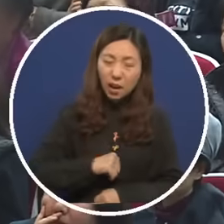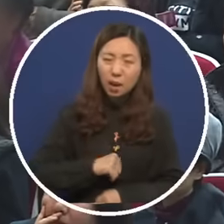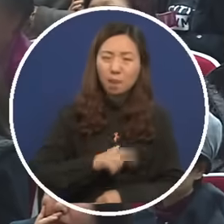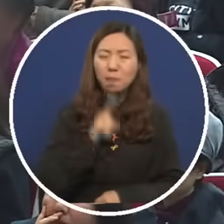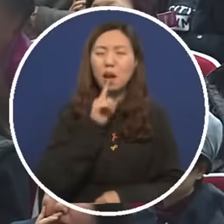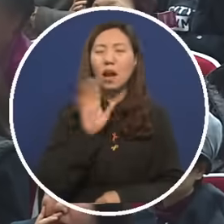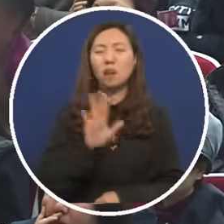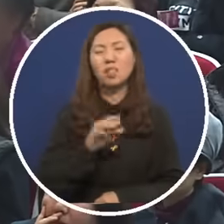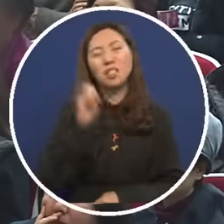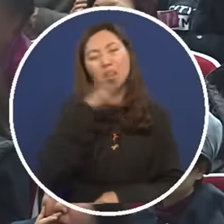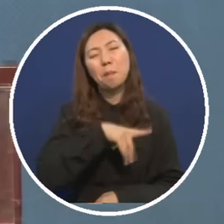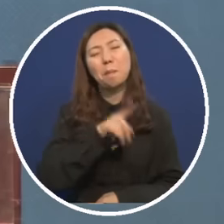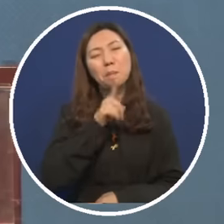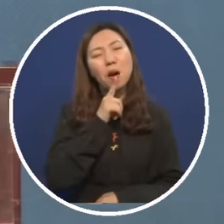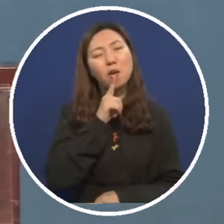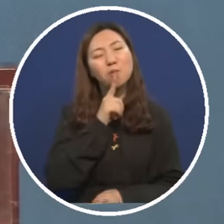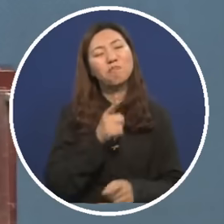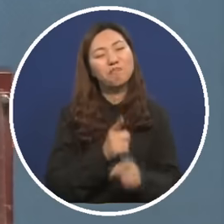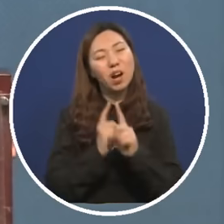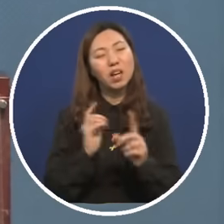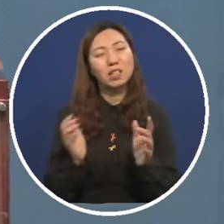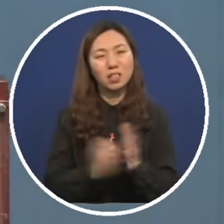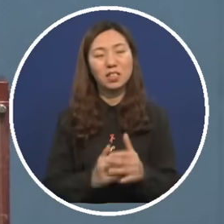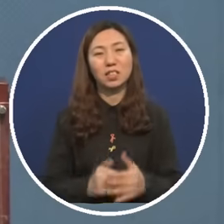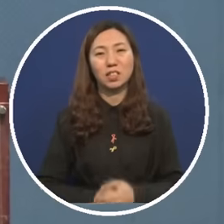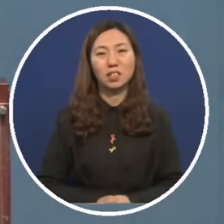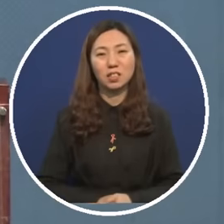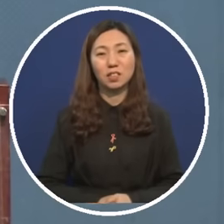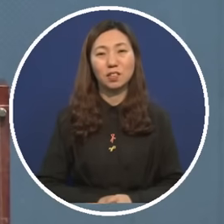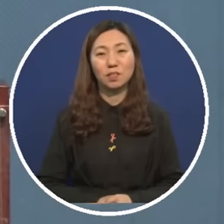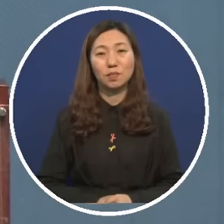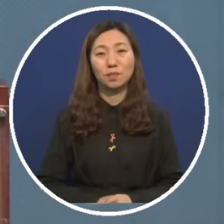말로 져버리는 거. 그렇게